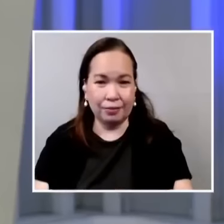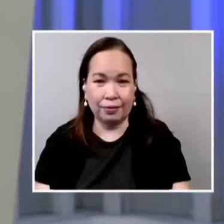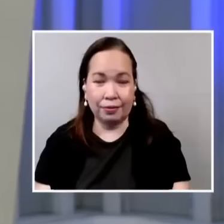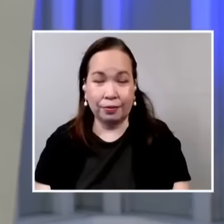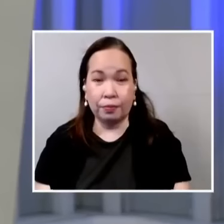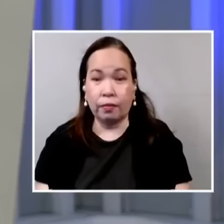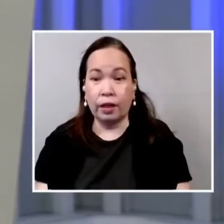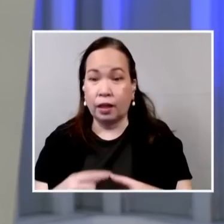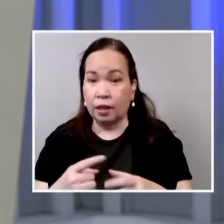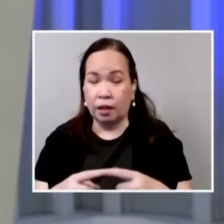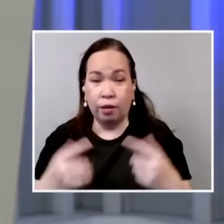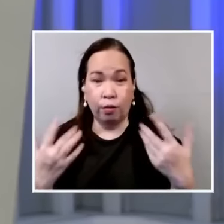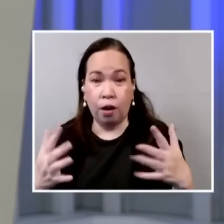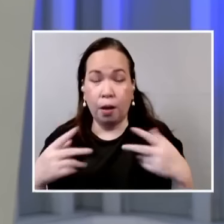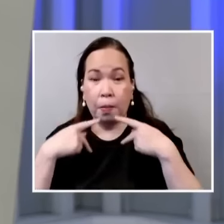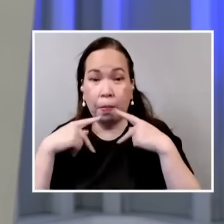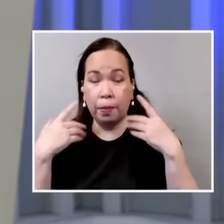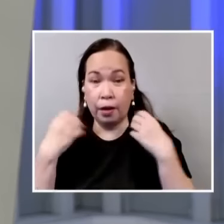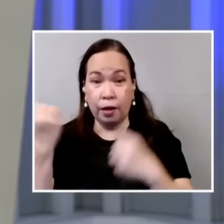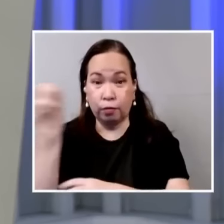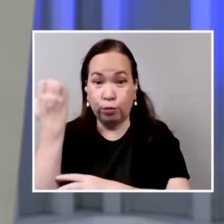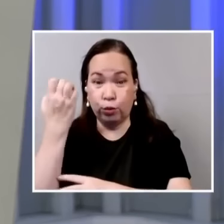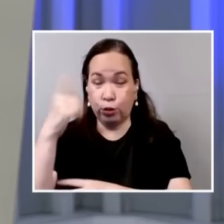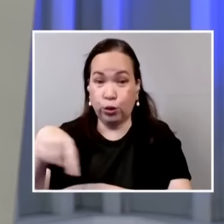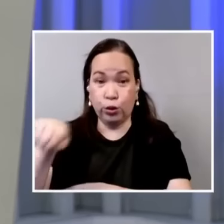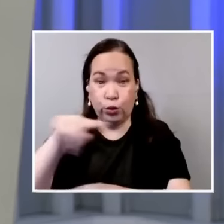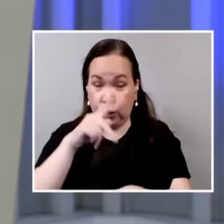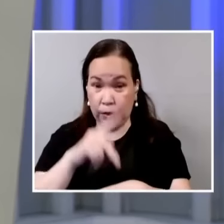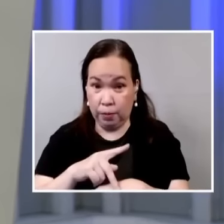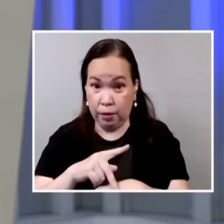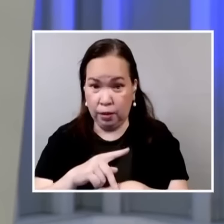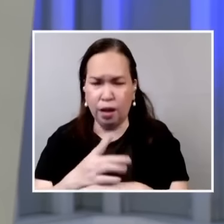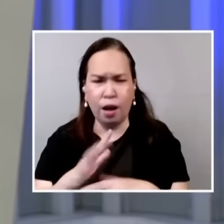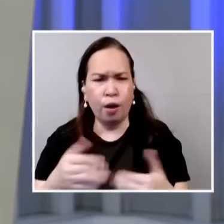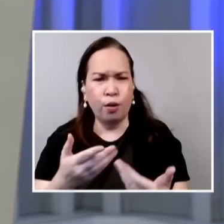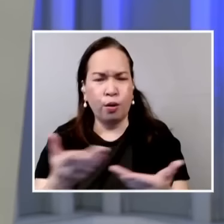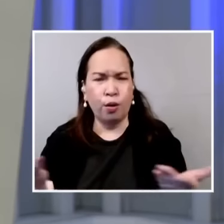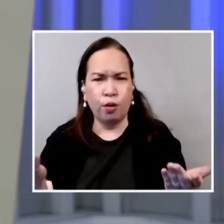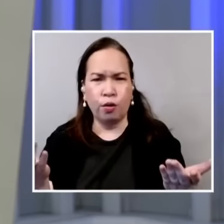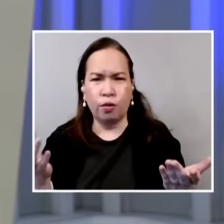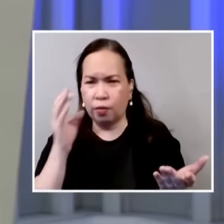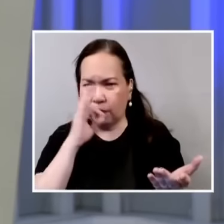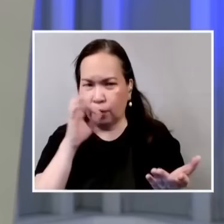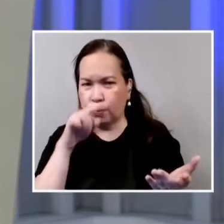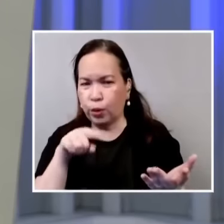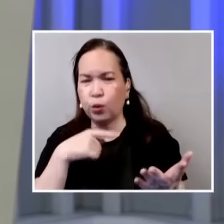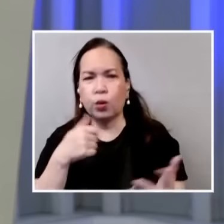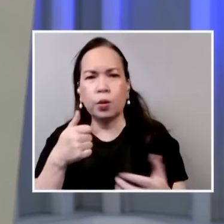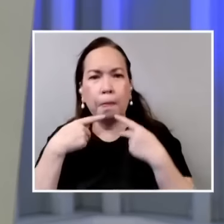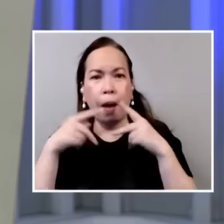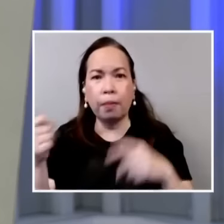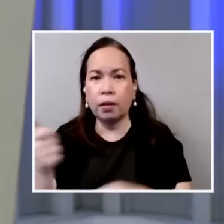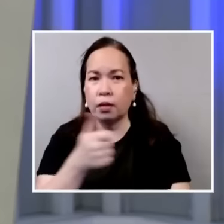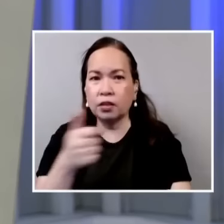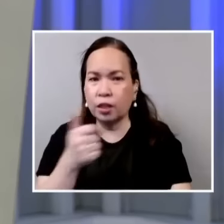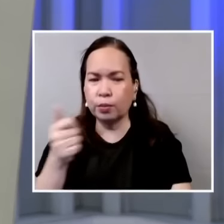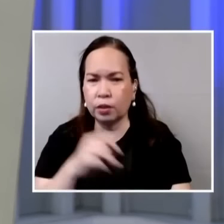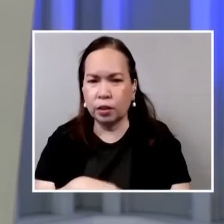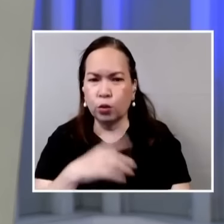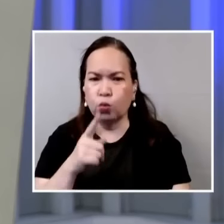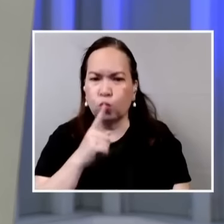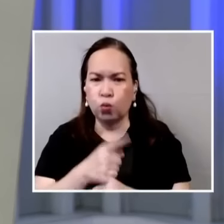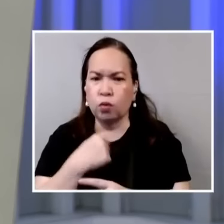Ngayong wala ng public health emergency na umiiral sa bansa, kumustahin natin ang sitwasyon sa mga pampublikong sasakyan kung saan mahigpit